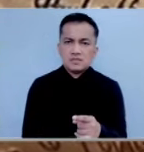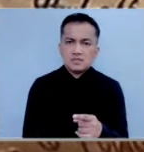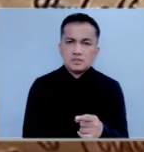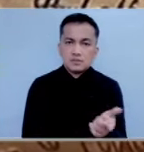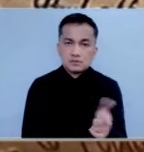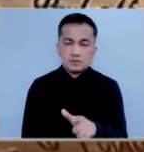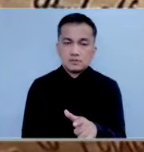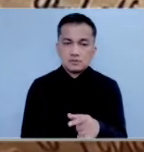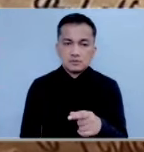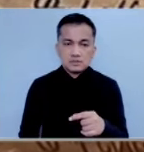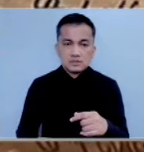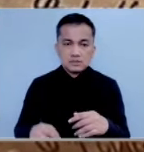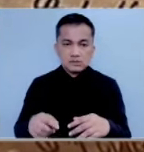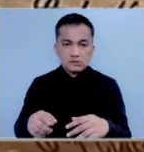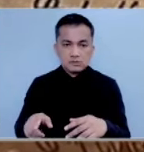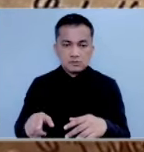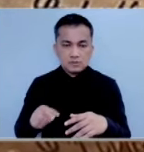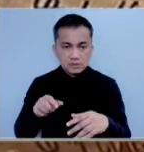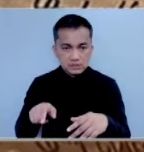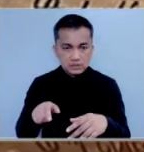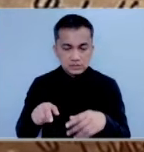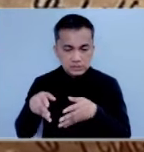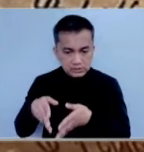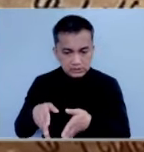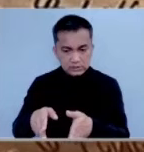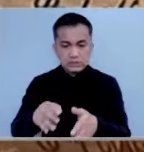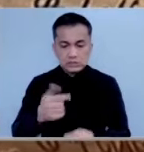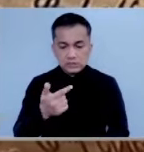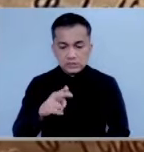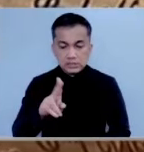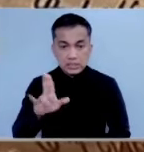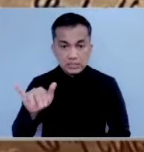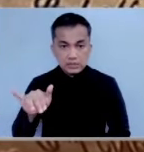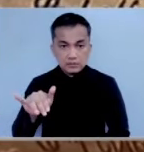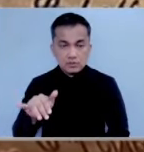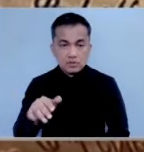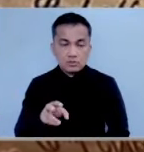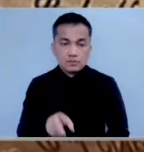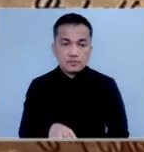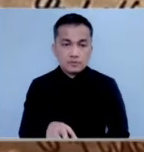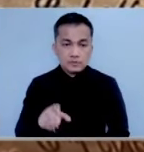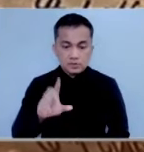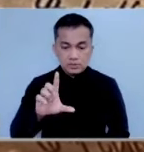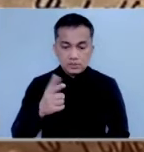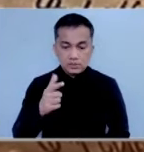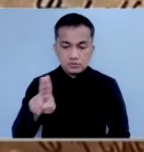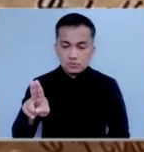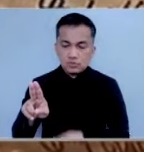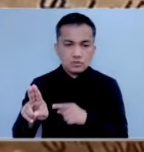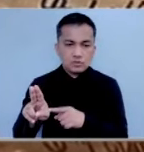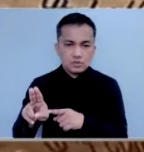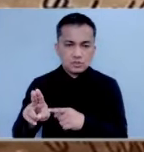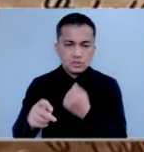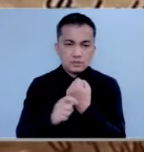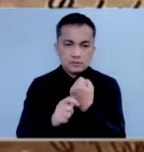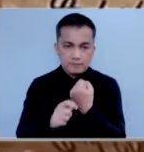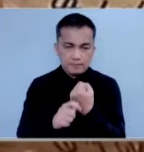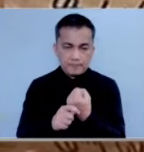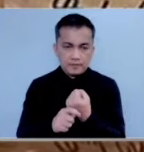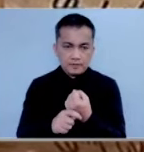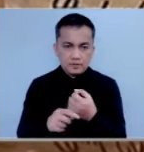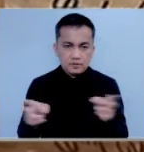nga, yung dinadaanan nila is mismong gali. So, kumbaga yung ginawa ng LGU is only temporary para mapadali ang